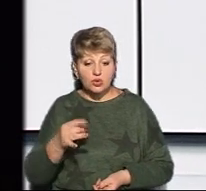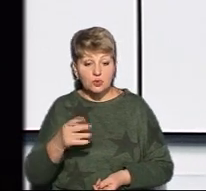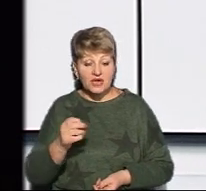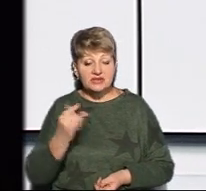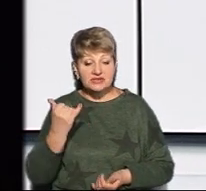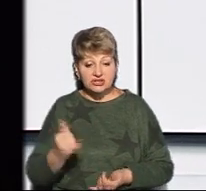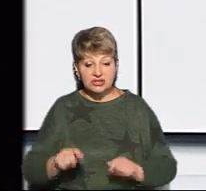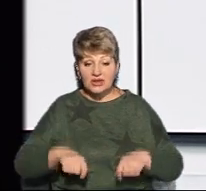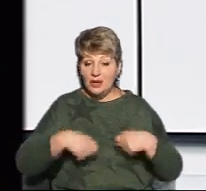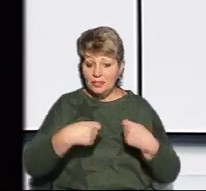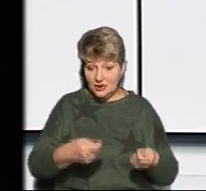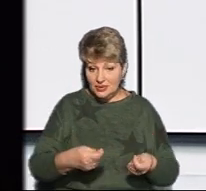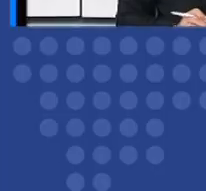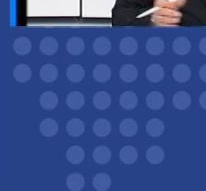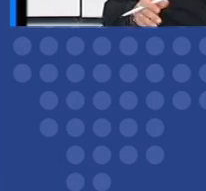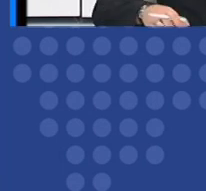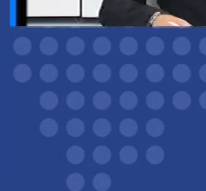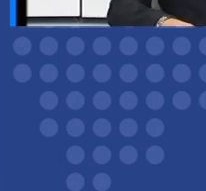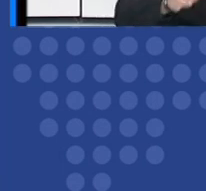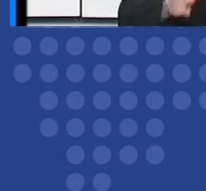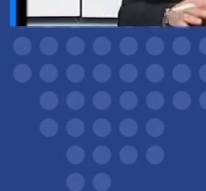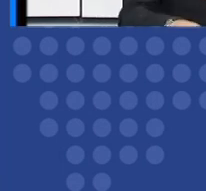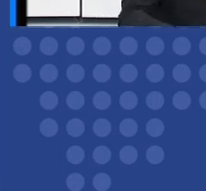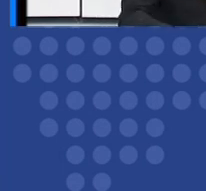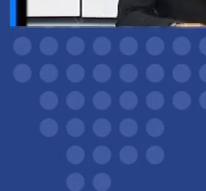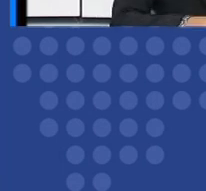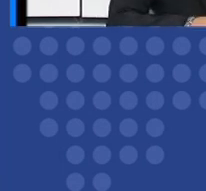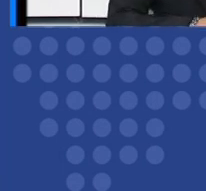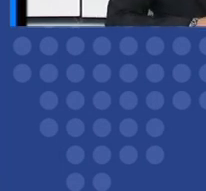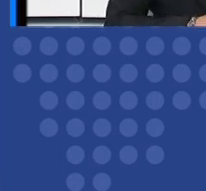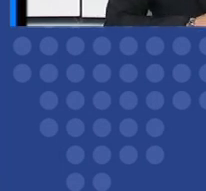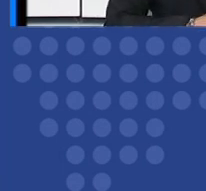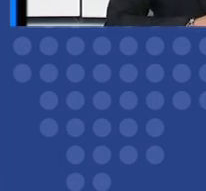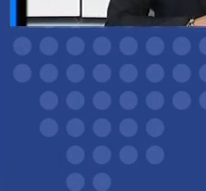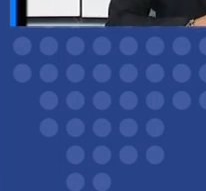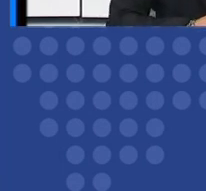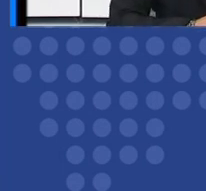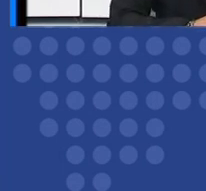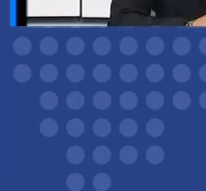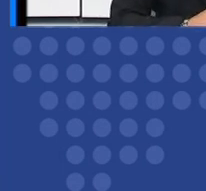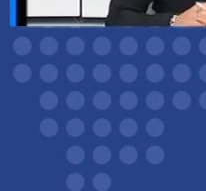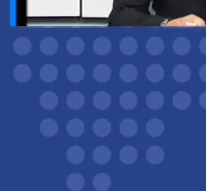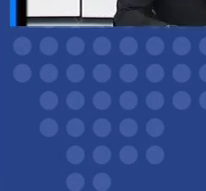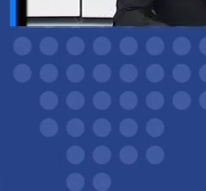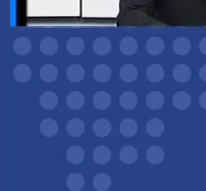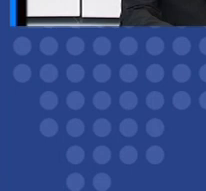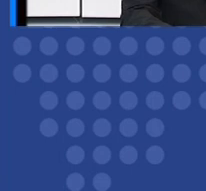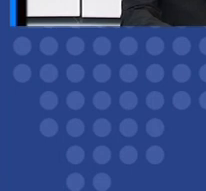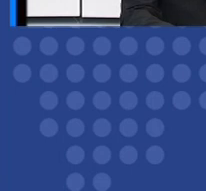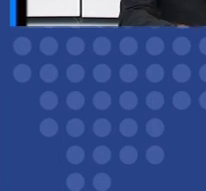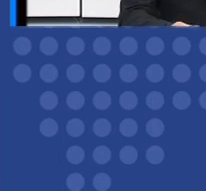я передаю слово Станіславу Шемету, який розповість про те, які ще події привернули увагу журналістів Служби новин Суспільного сьогодні.